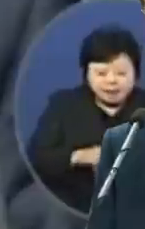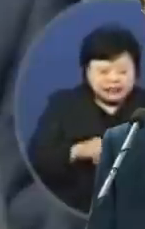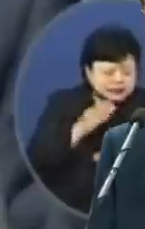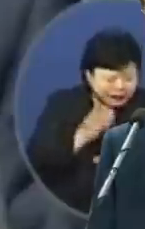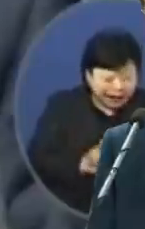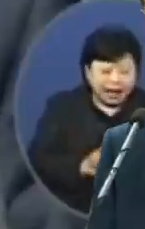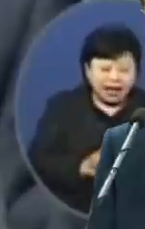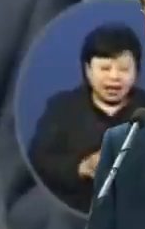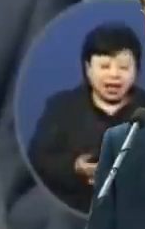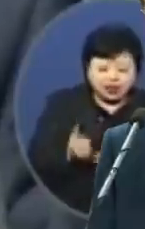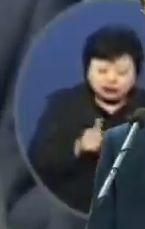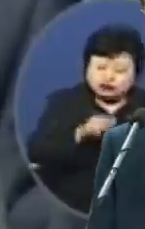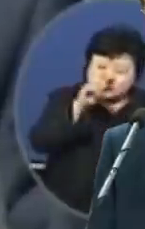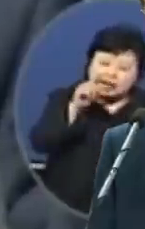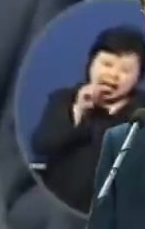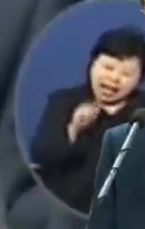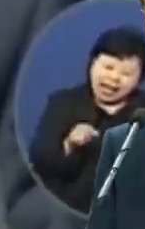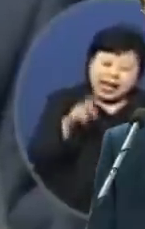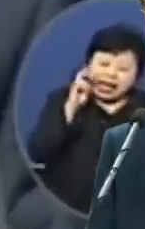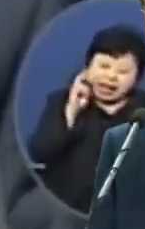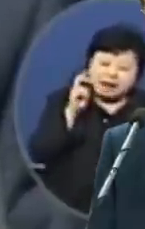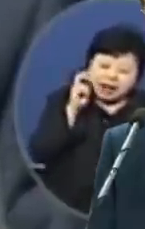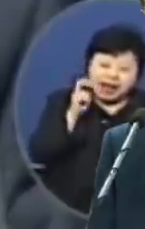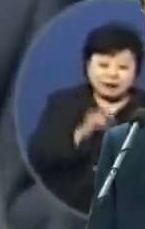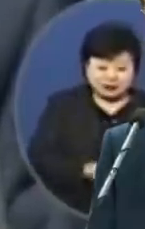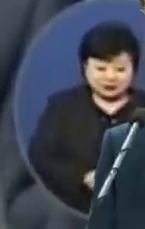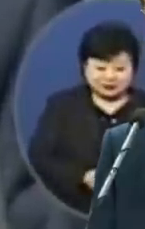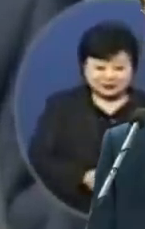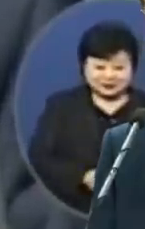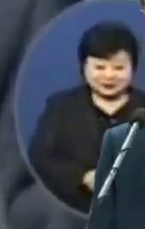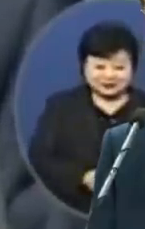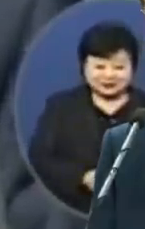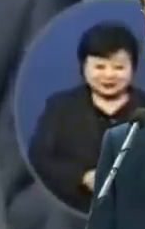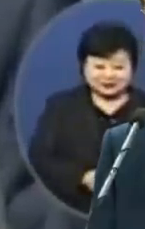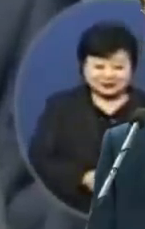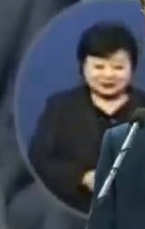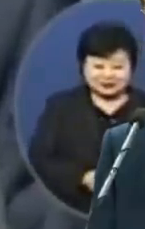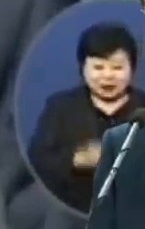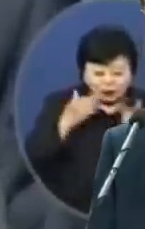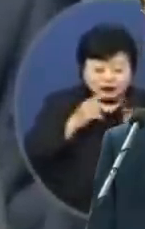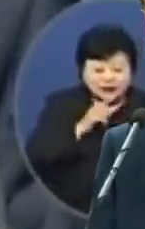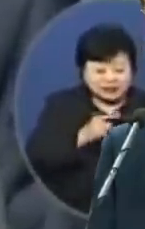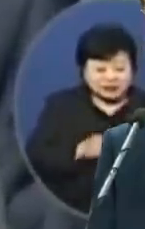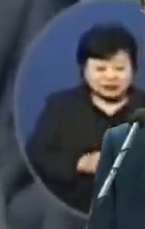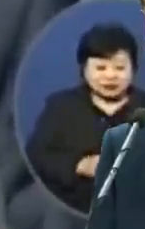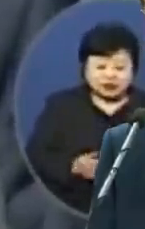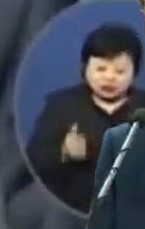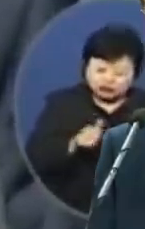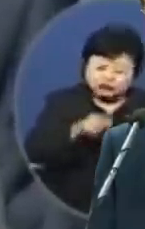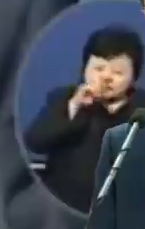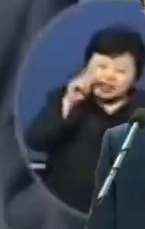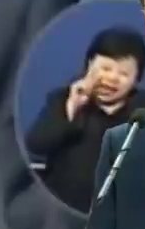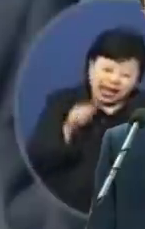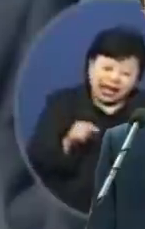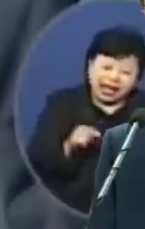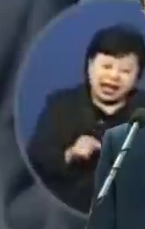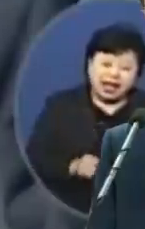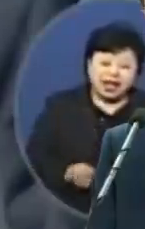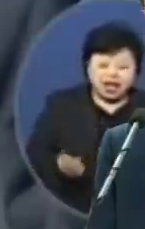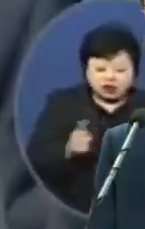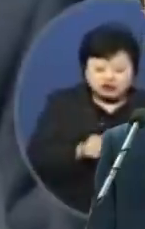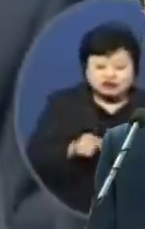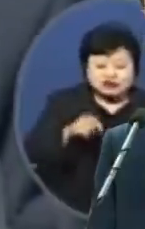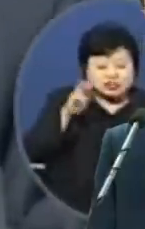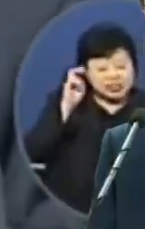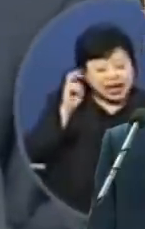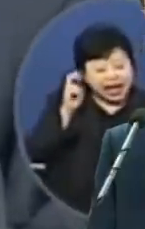말라 죽을까 하노라 정확하게 말씀을 하지 않고 자기가 해설을 붙여서 말을